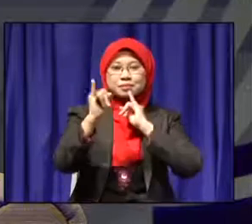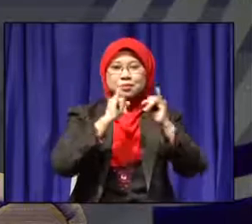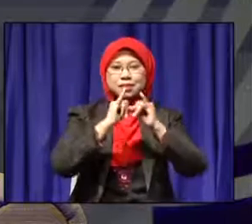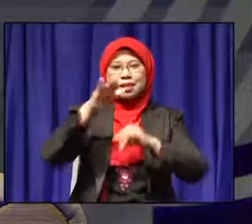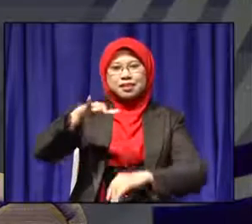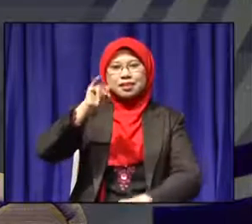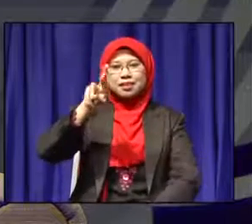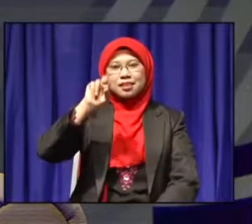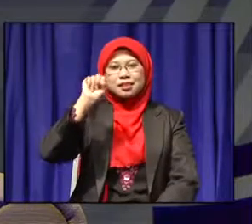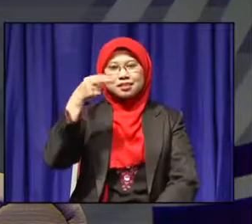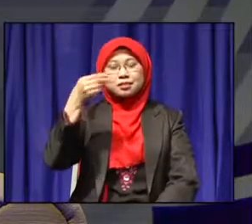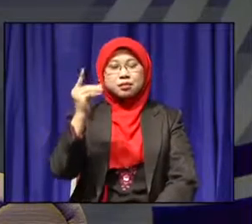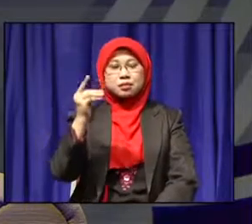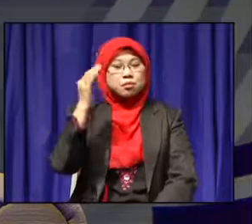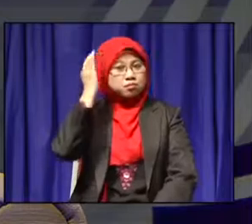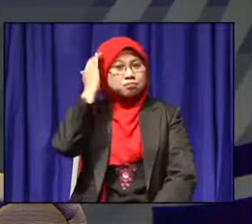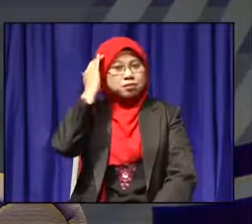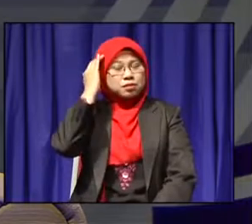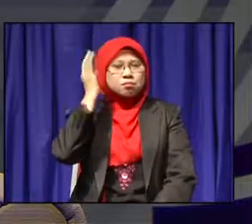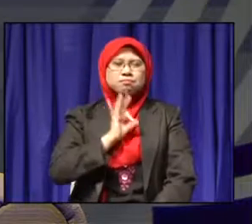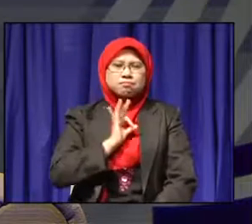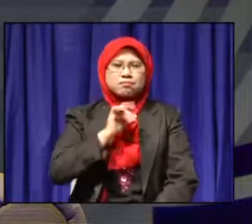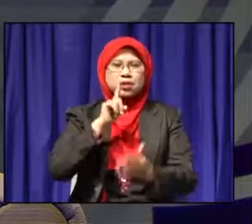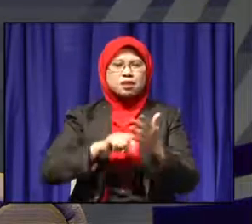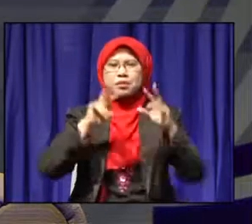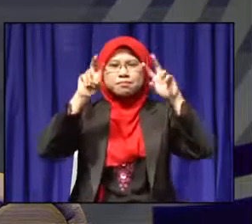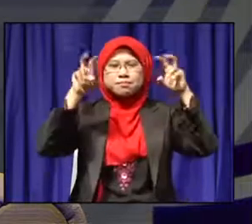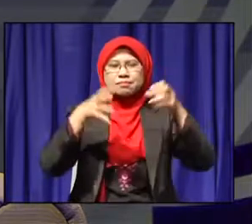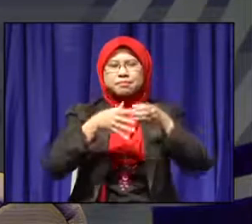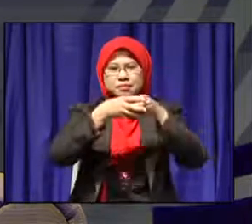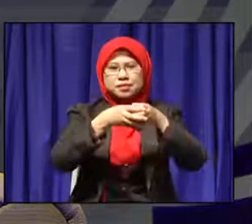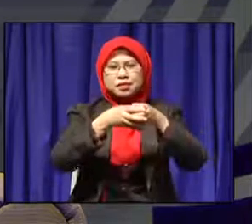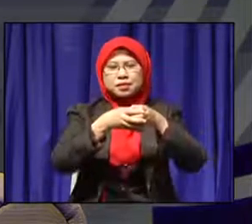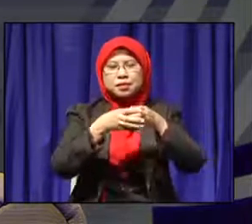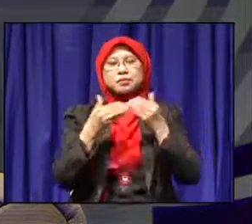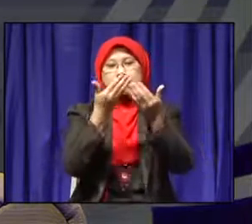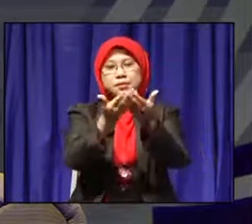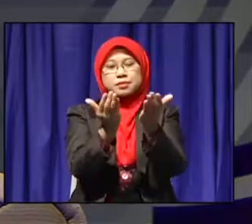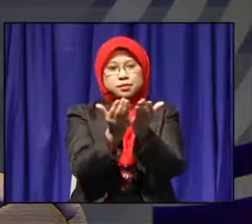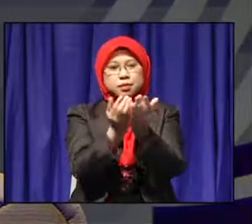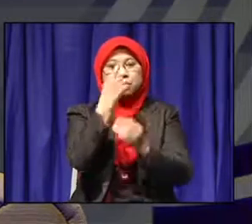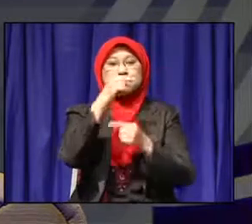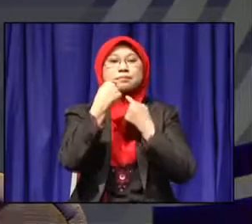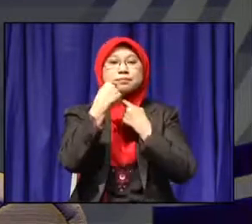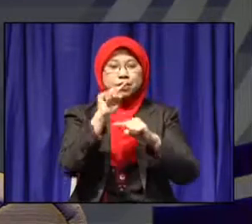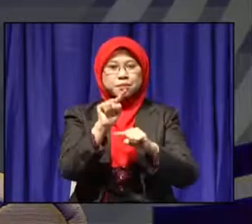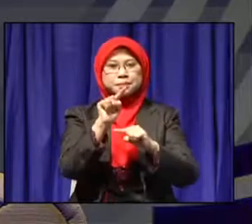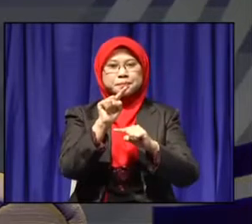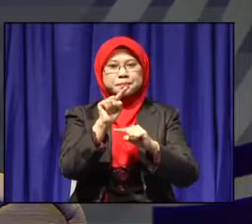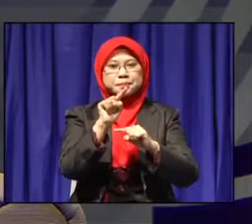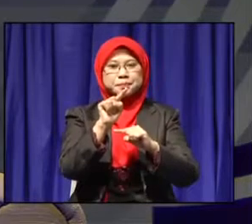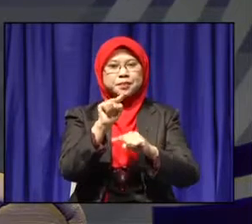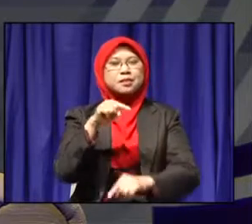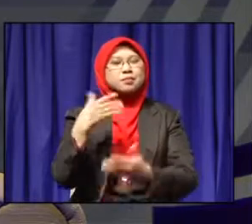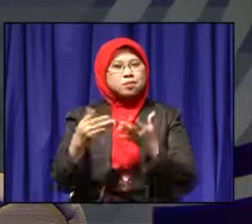Adi Ishaaq yang ingin tahu tentang PKS mata pelajaran yang ditawarkan di sekolah jadi untuk menjawab persoalan ini mungkin